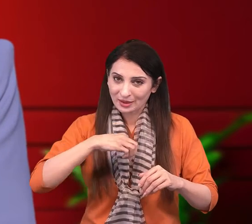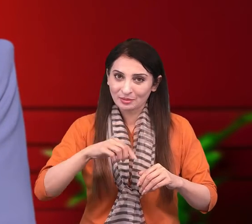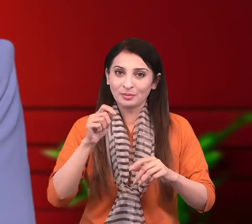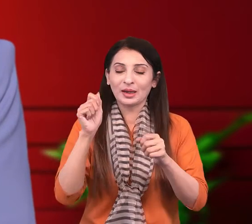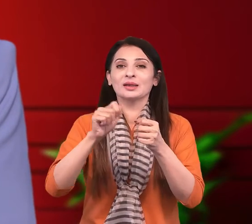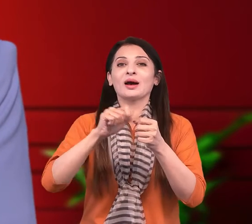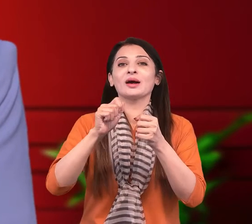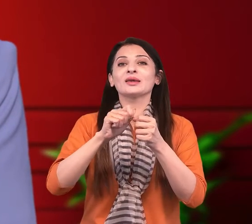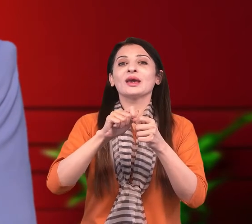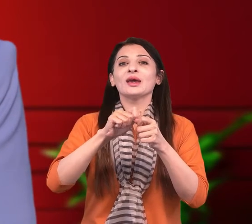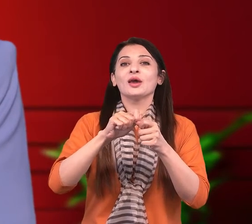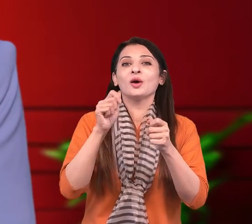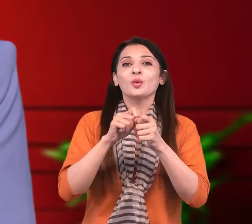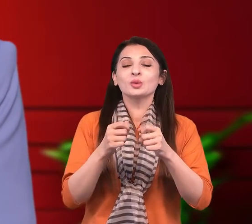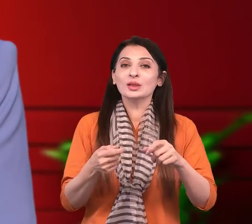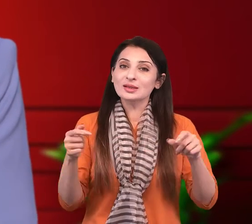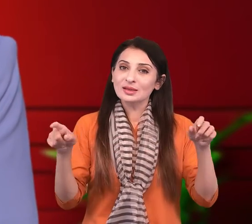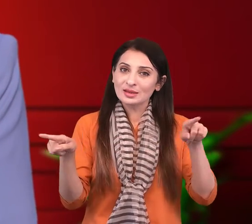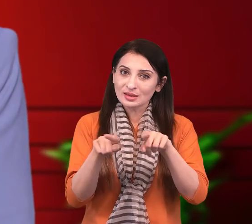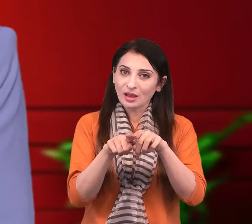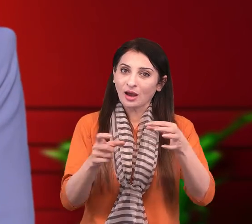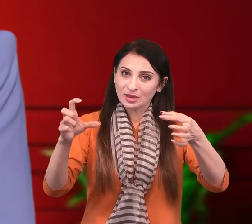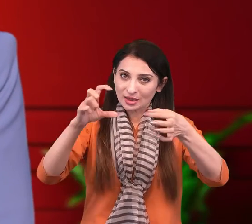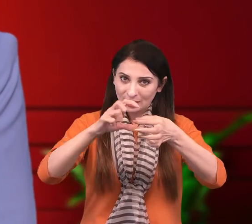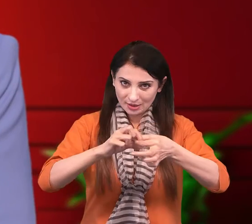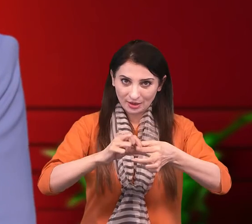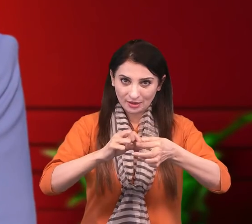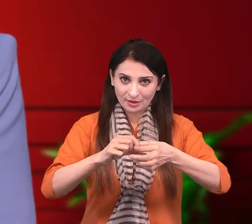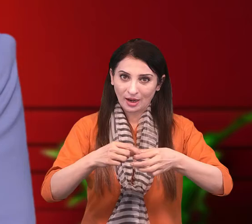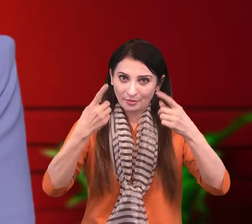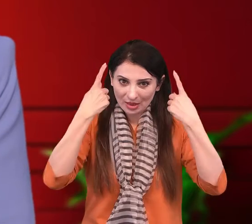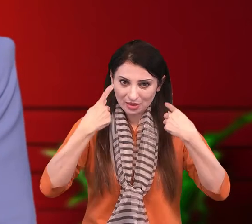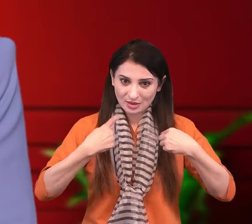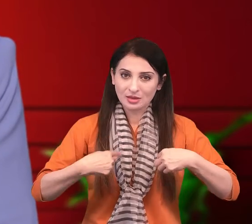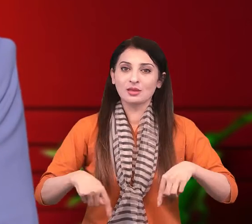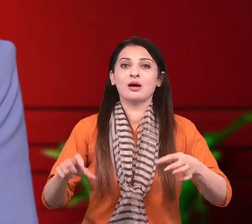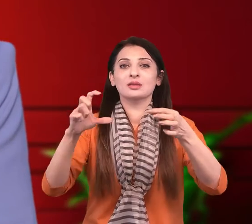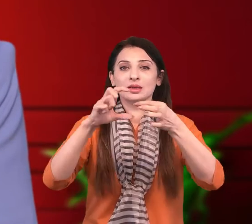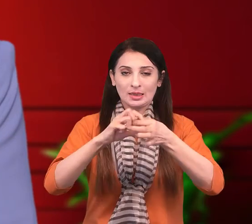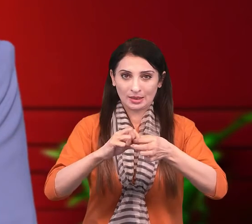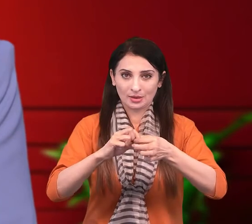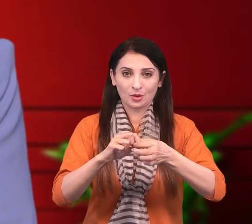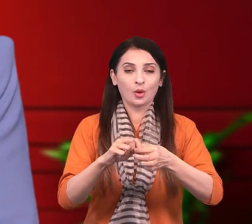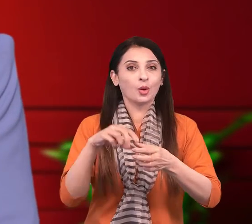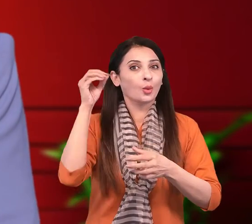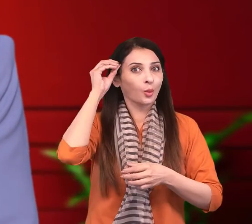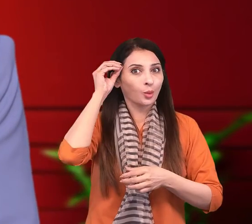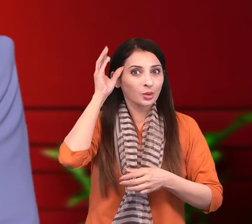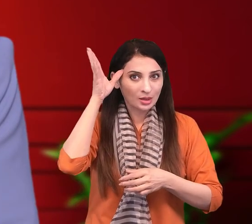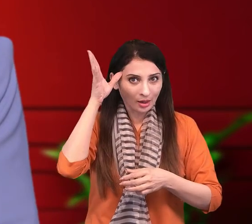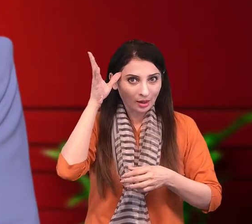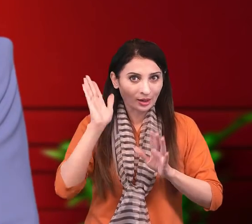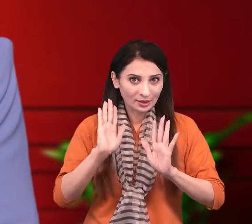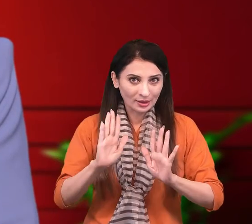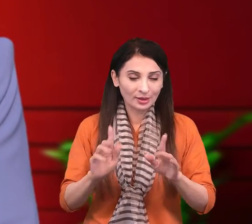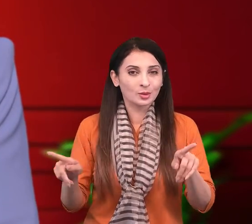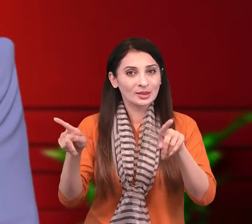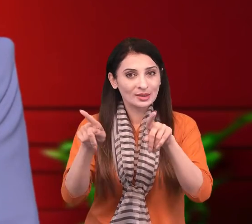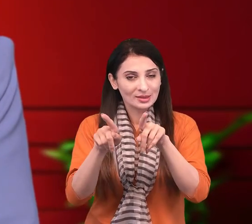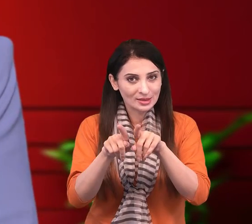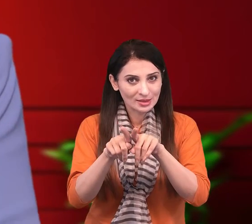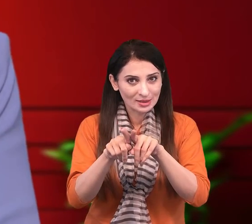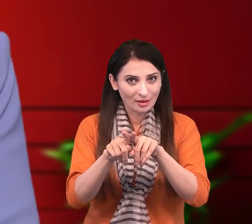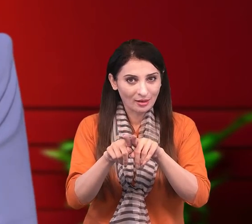नफ्स को और हमारी रूह को एक मकसद के लिए बनाया है, और जितना हम उसके साथ ख़ुद से कनेक्ट करेंगे, ख़ुद से